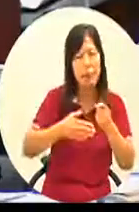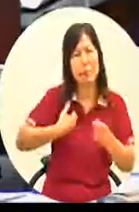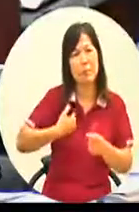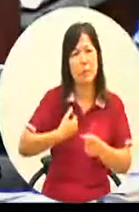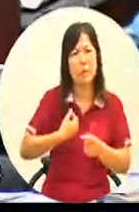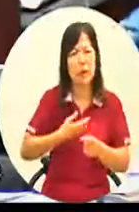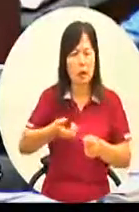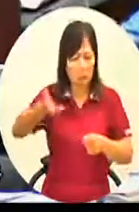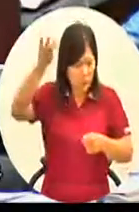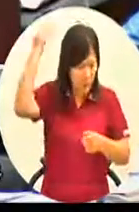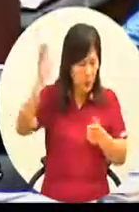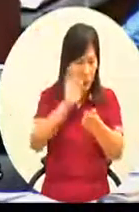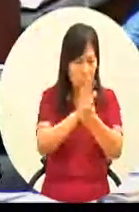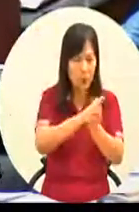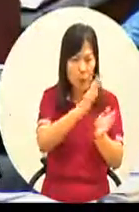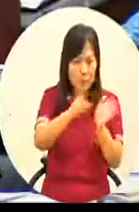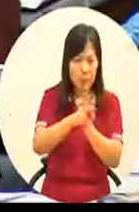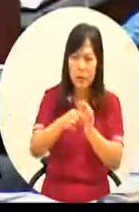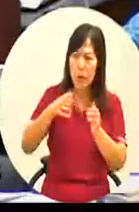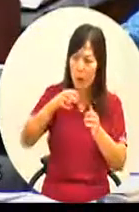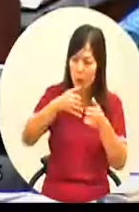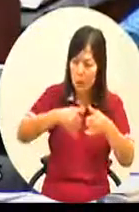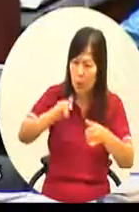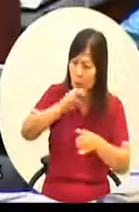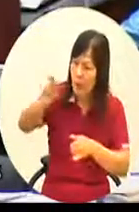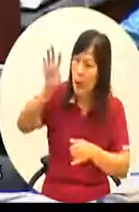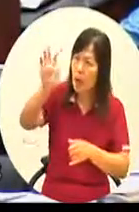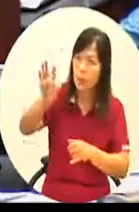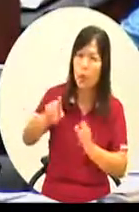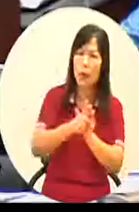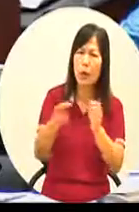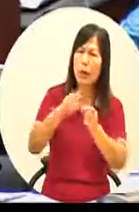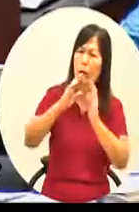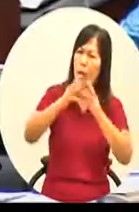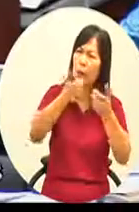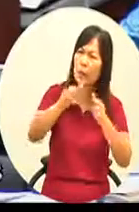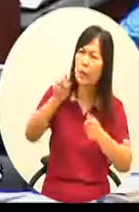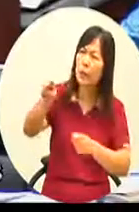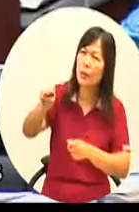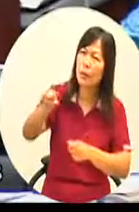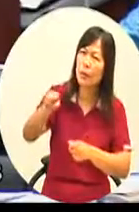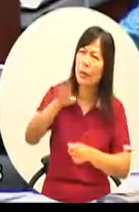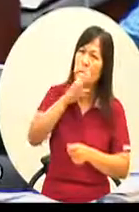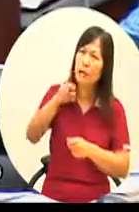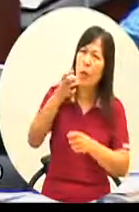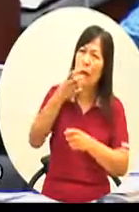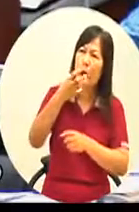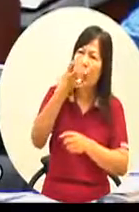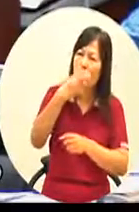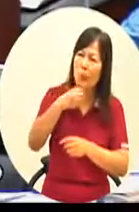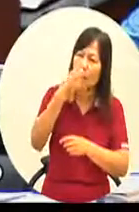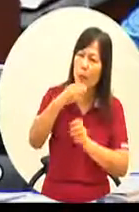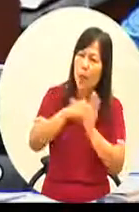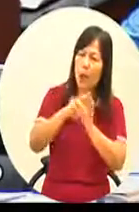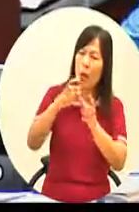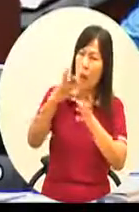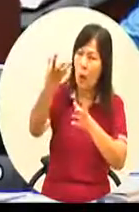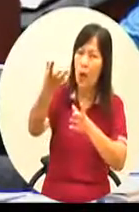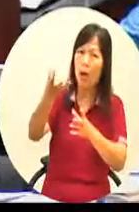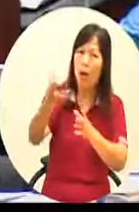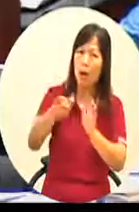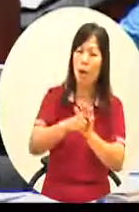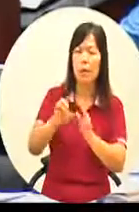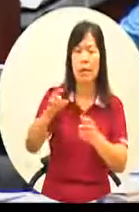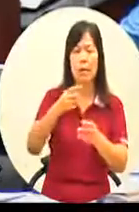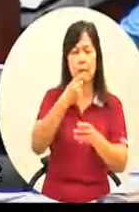路边啊，看到伊讲，伊讲迄落叫啥？啊，这吼山啊做好了吧？我都要分伊知无？迄奶